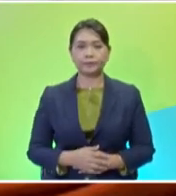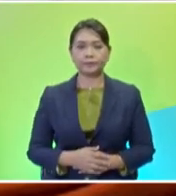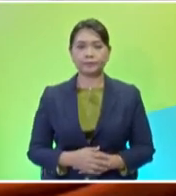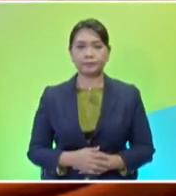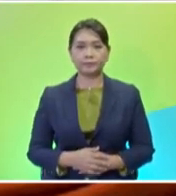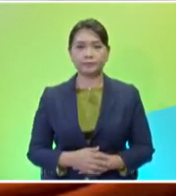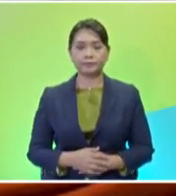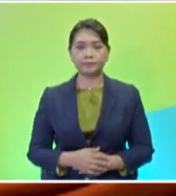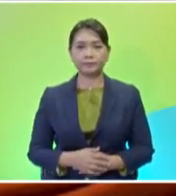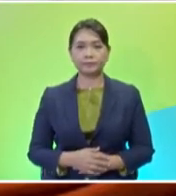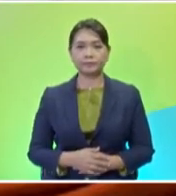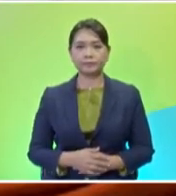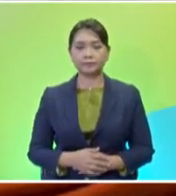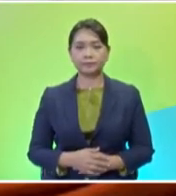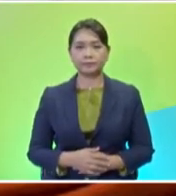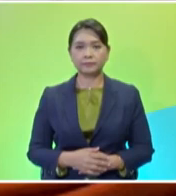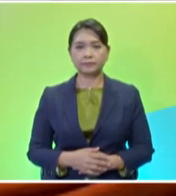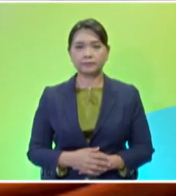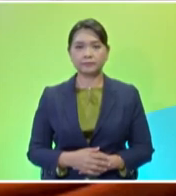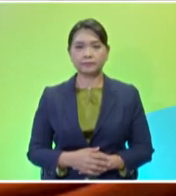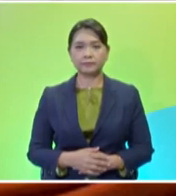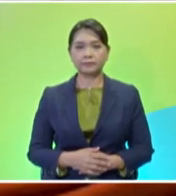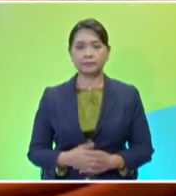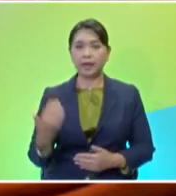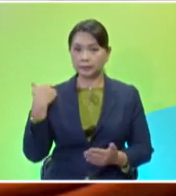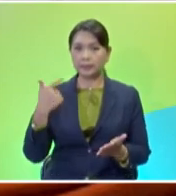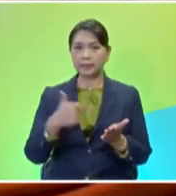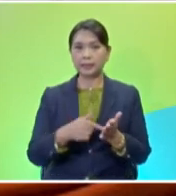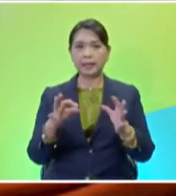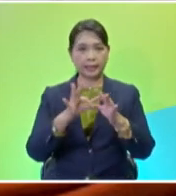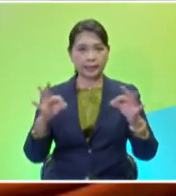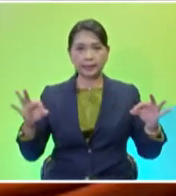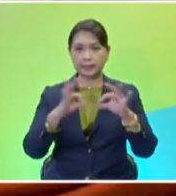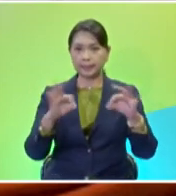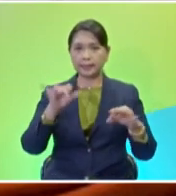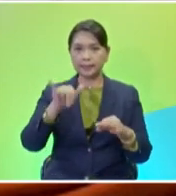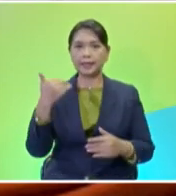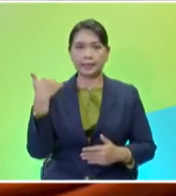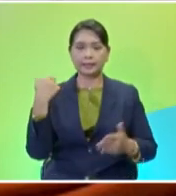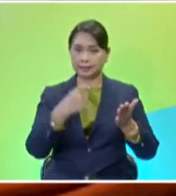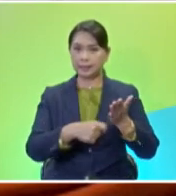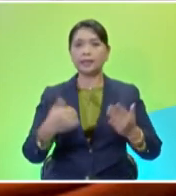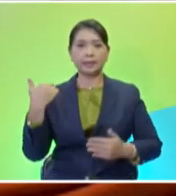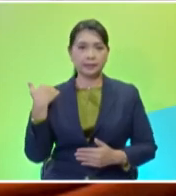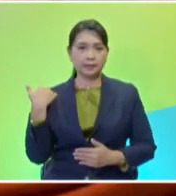yang mengandung nilai murid-murid ada lagi kita persilahkan Aisyah